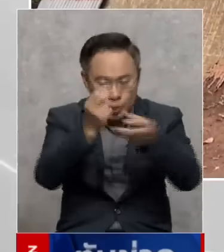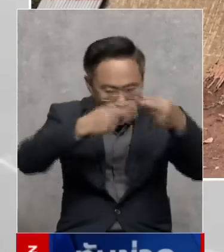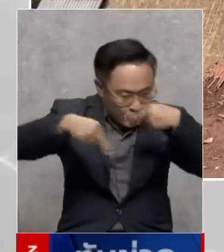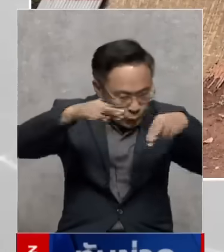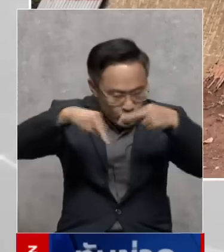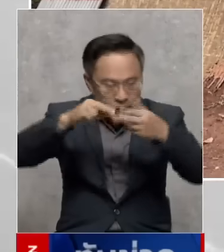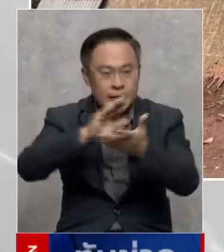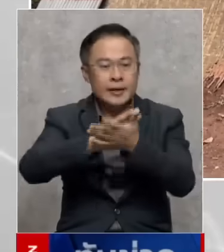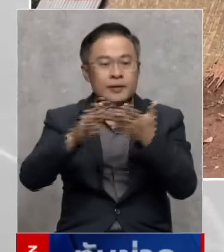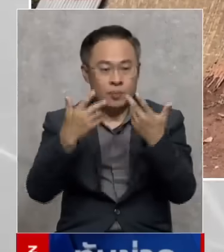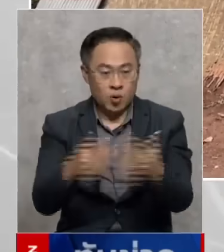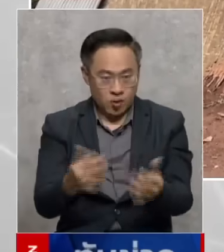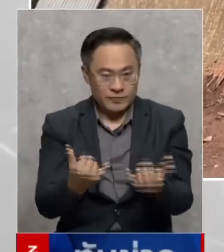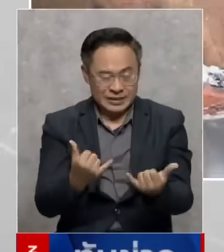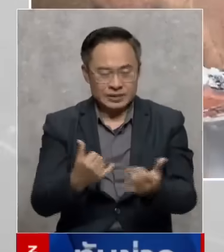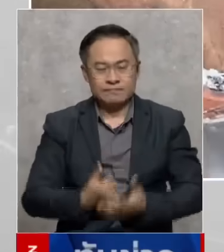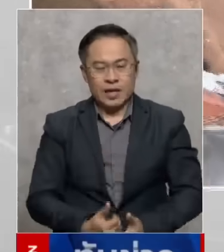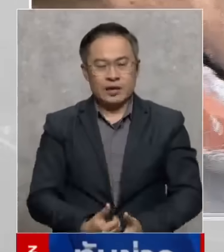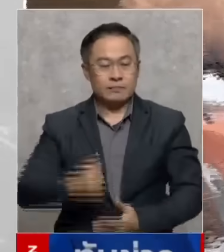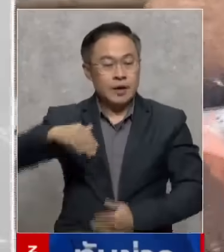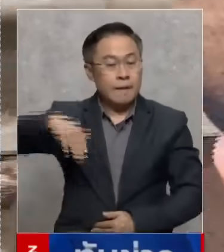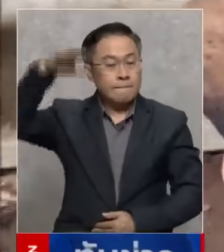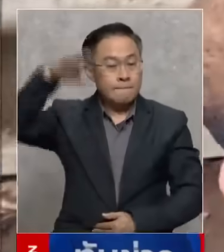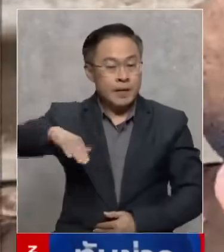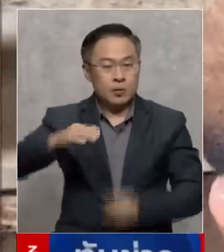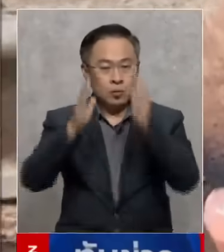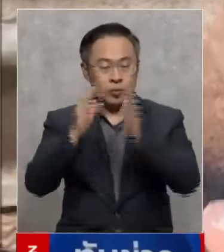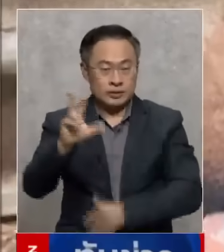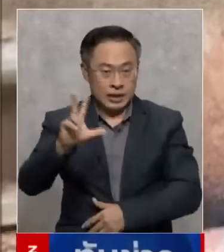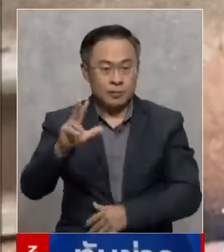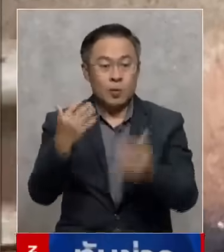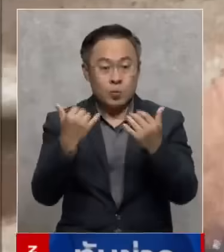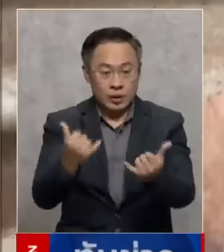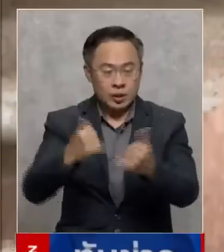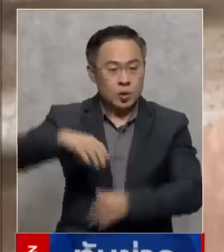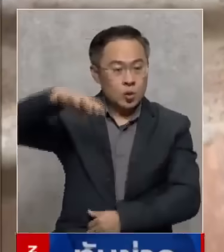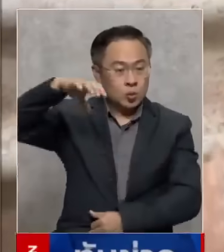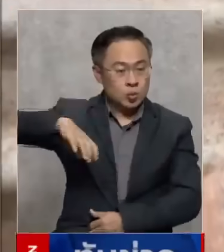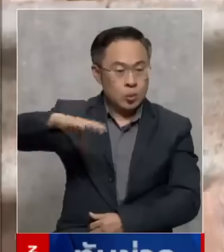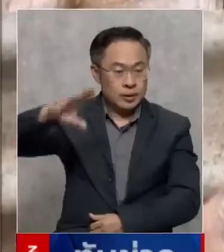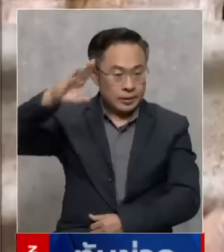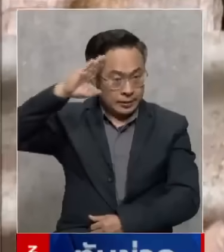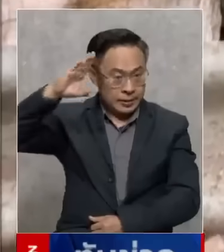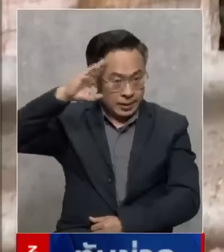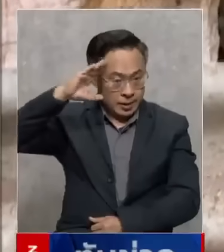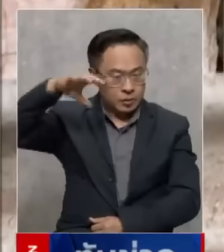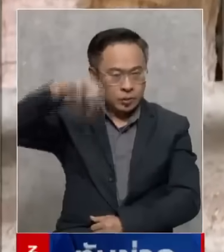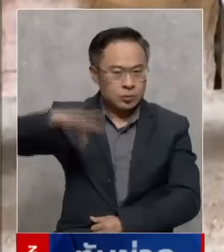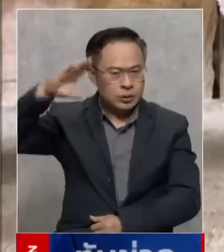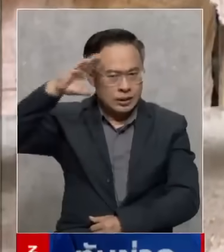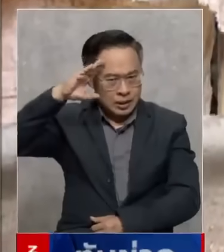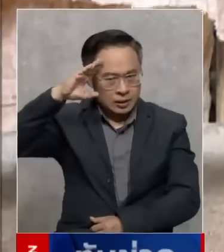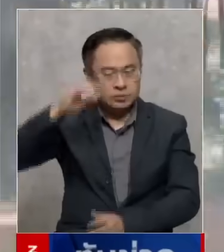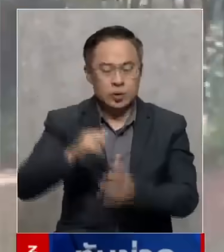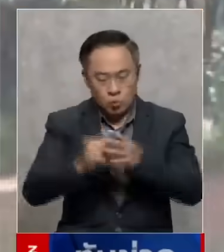ที่ทันทีเลยนะครับเรื่องราวของสามพี่น้องนี้นะครับหน่วยเฉพาะกิจทัพเจ้าต่างกองกำลังผาเมืองโดยกอง